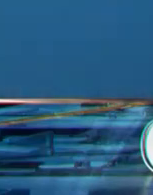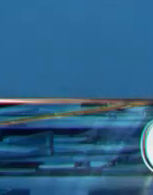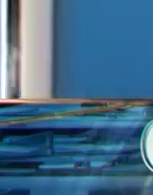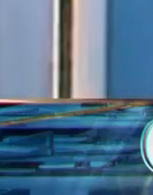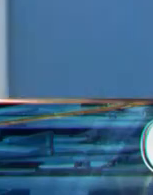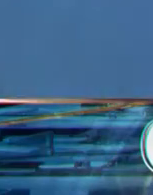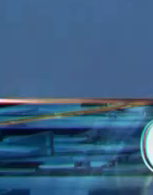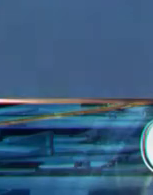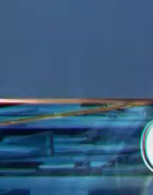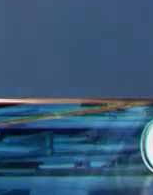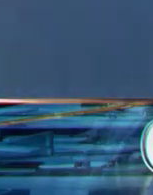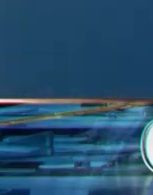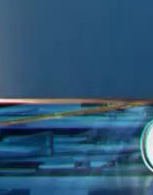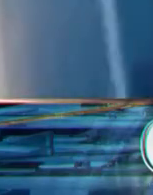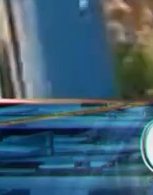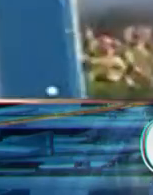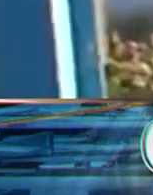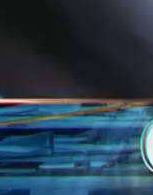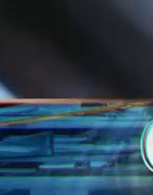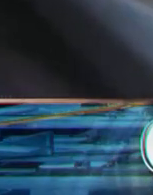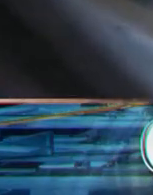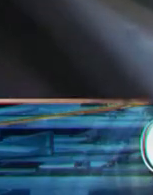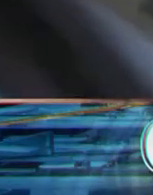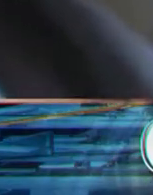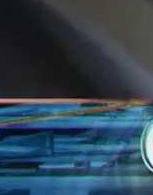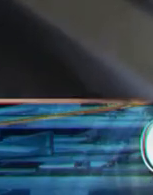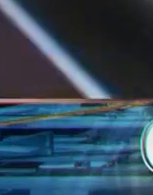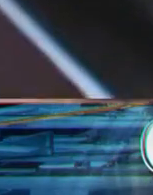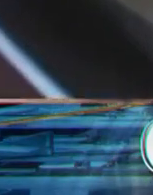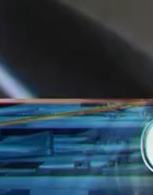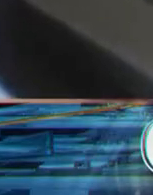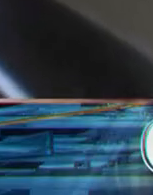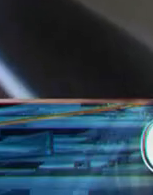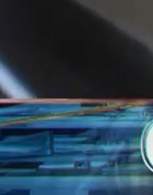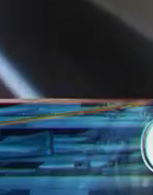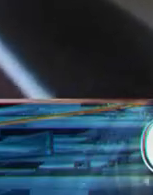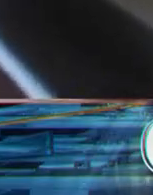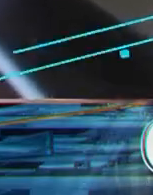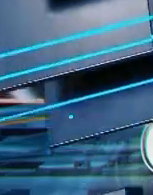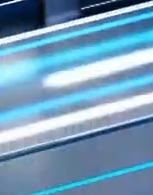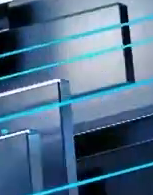Где лекарства? Жительница Кербулакского района организовала прямо на дому нелегальную аптеку.